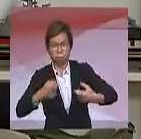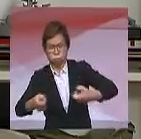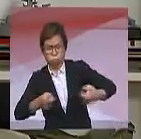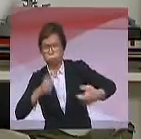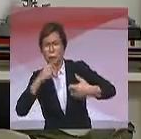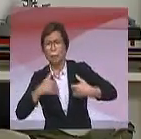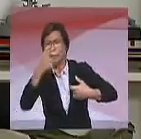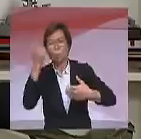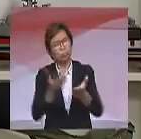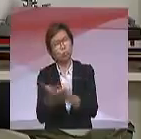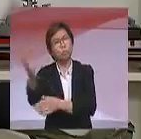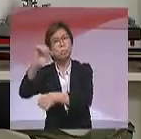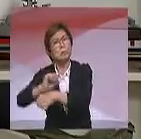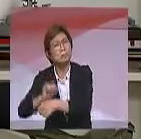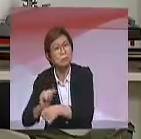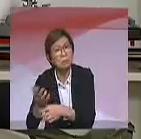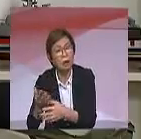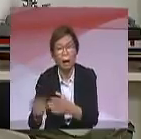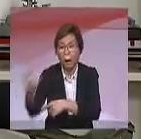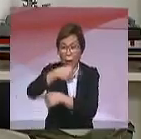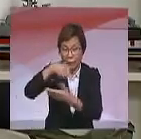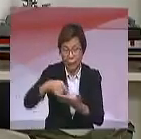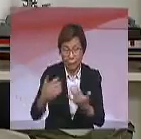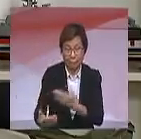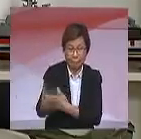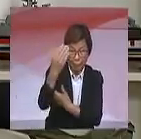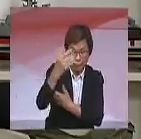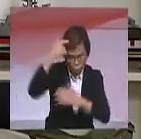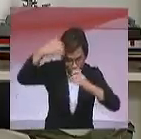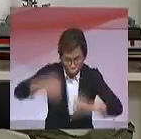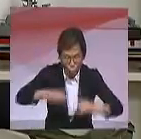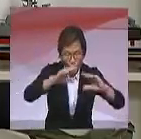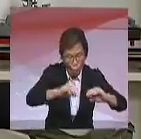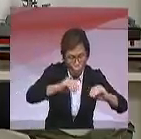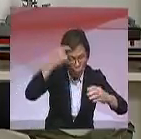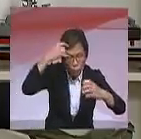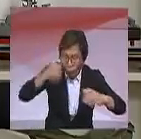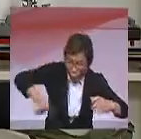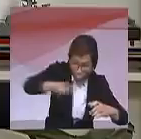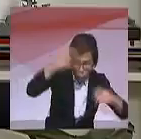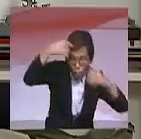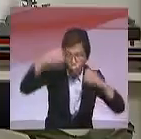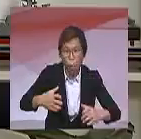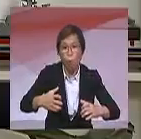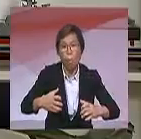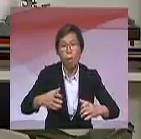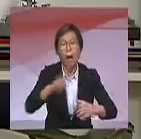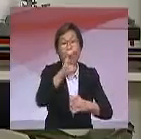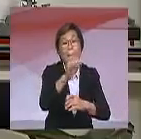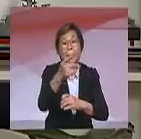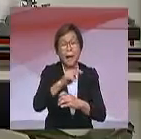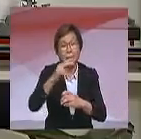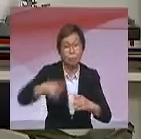segi kawalan kerana mereka terus bekerja. Jadi hari ini kita memutuskan, mesyuarat memutuskan untuk